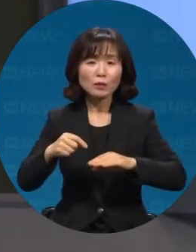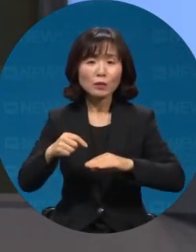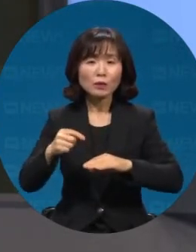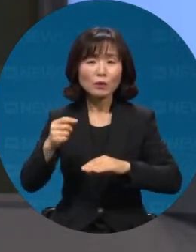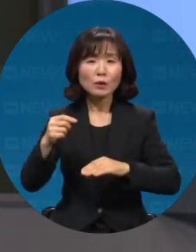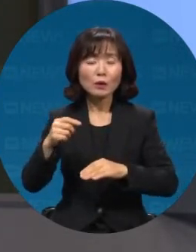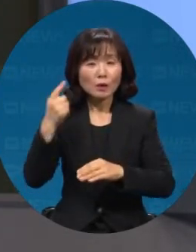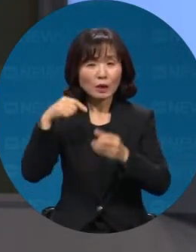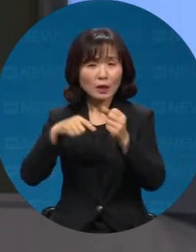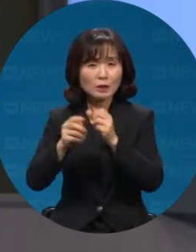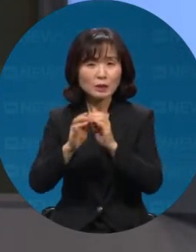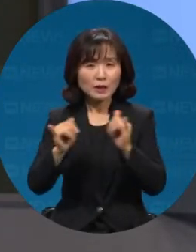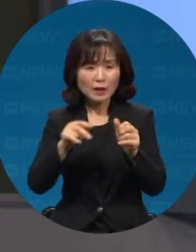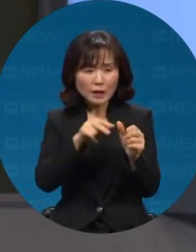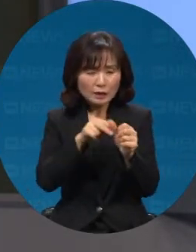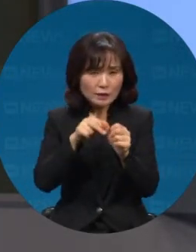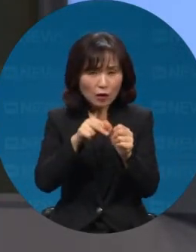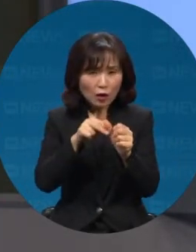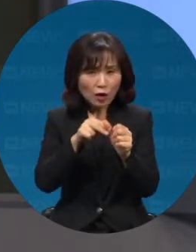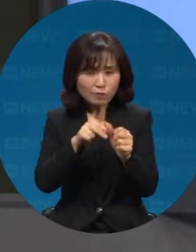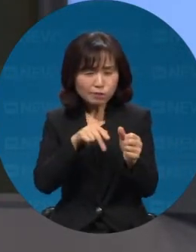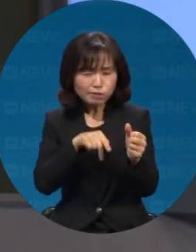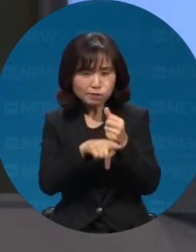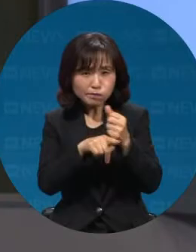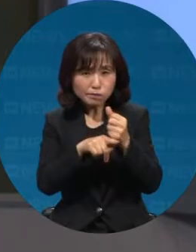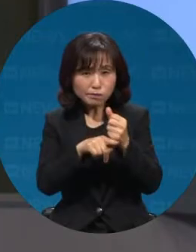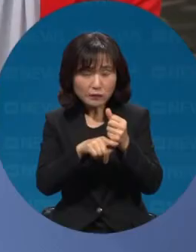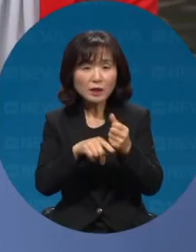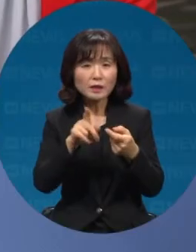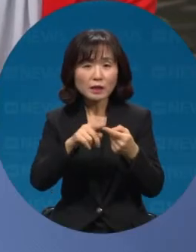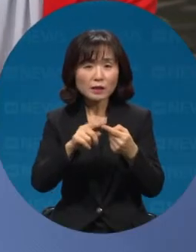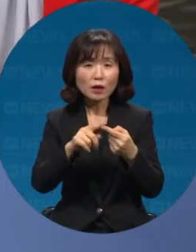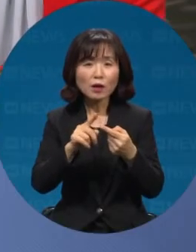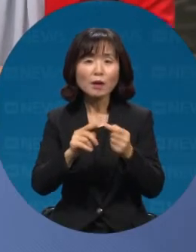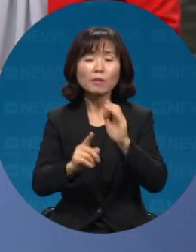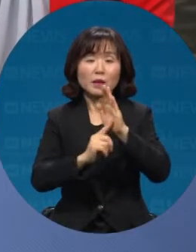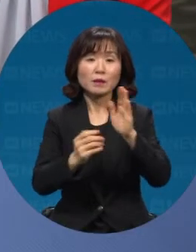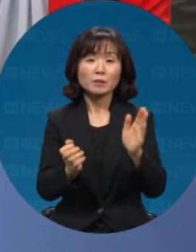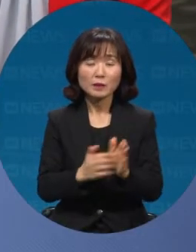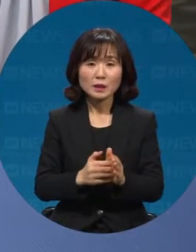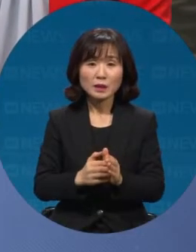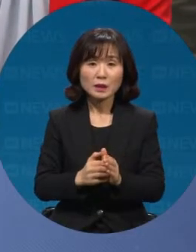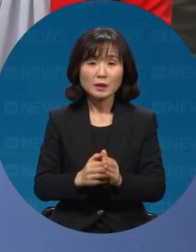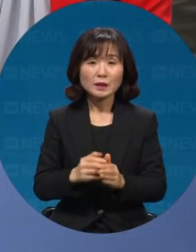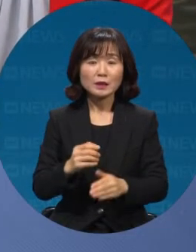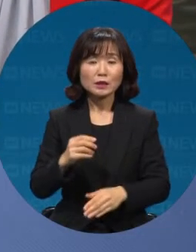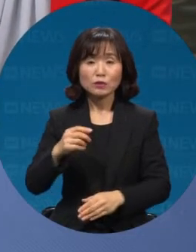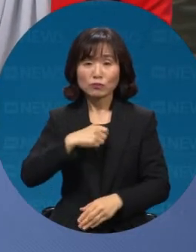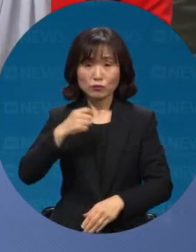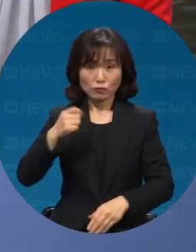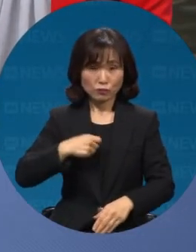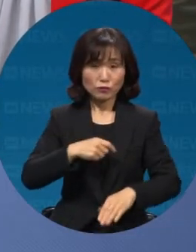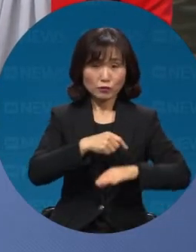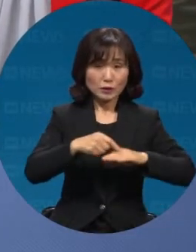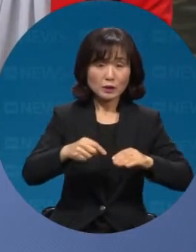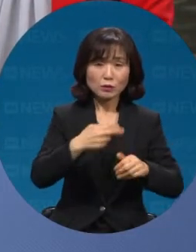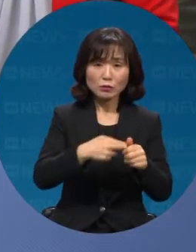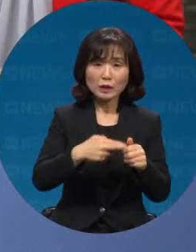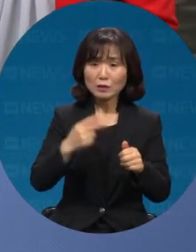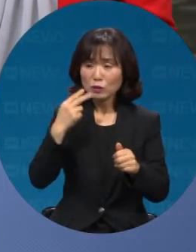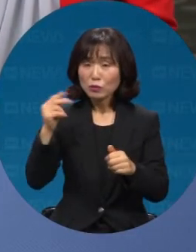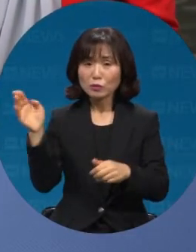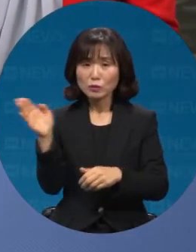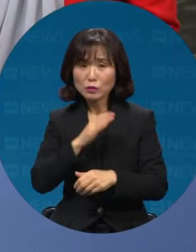사찰 주자 논란을 보도했는데요 기사에 따르면 중국계 교수가 이미 정부로부터 간척 의혹을 받고 사찰 까지